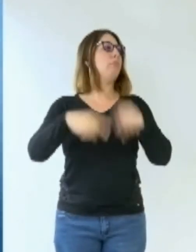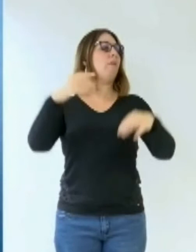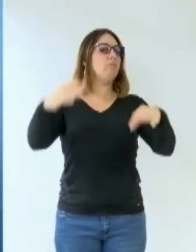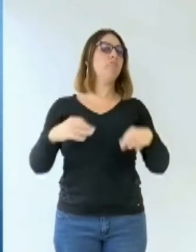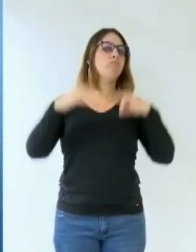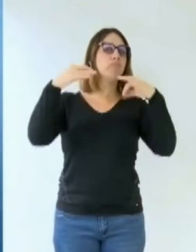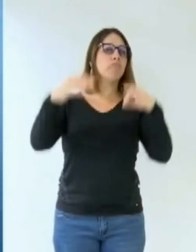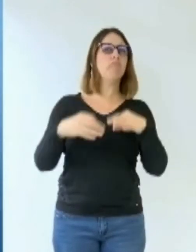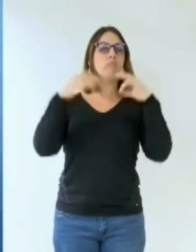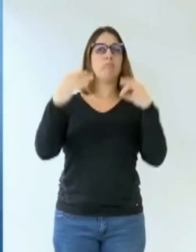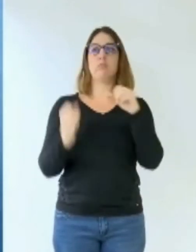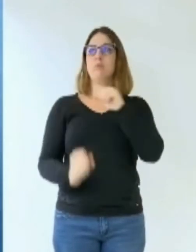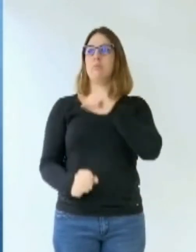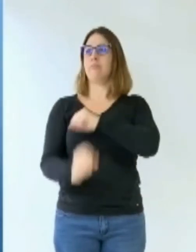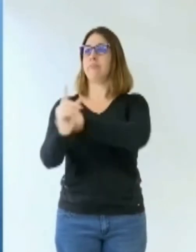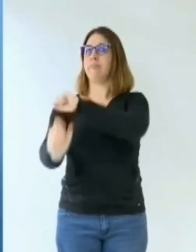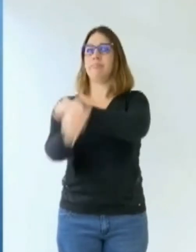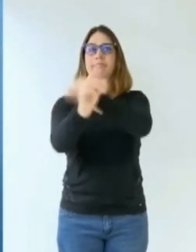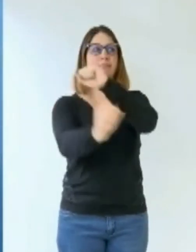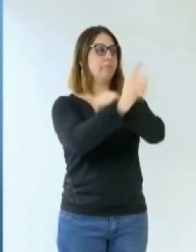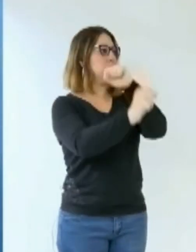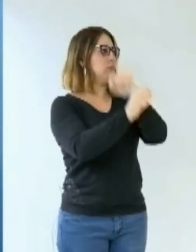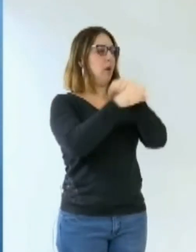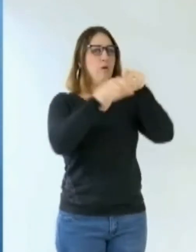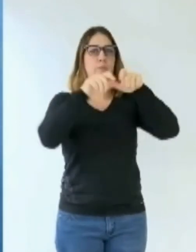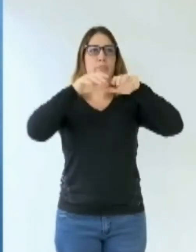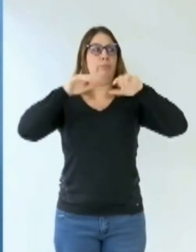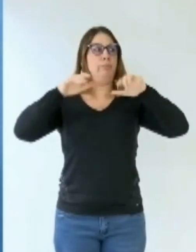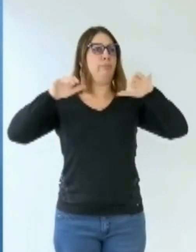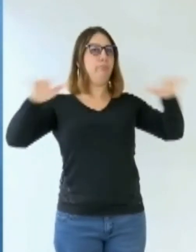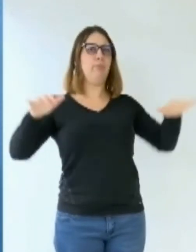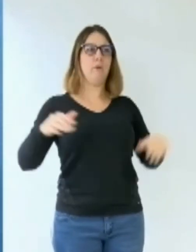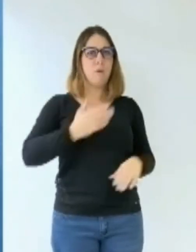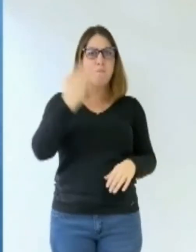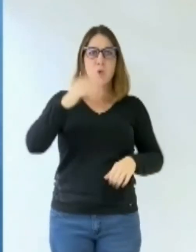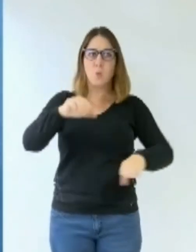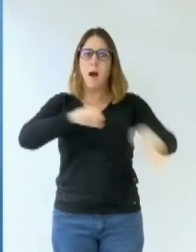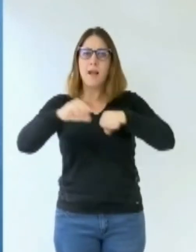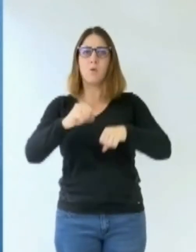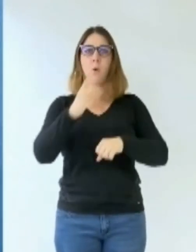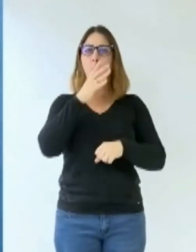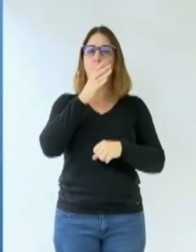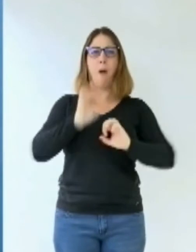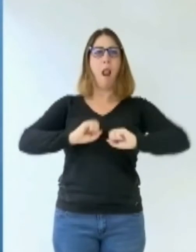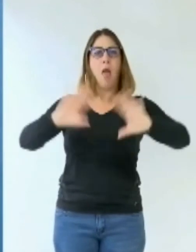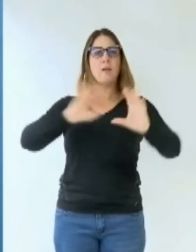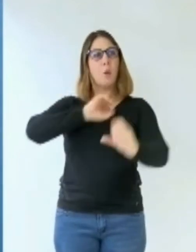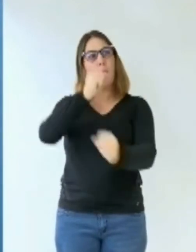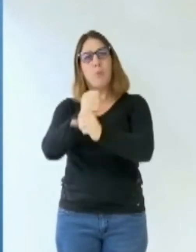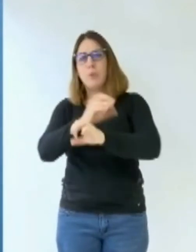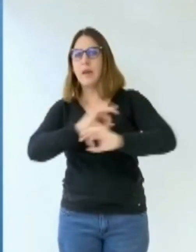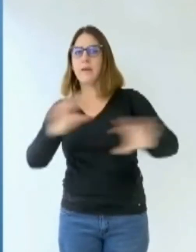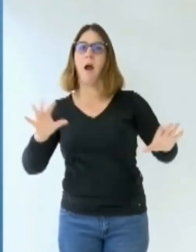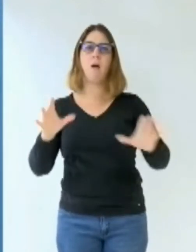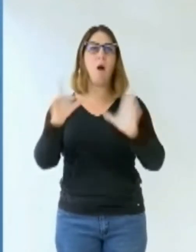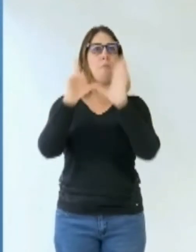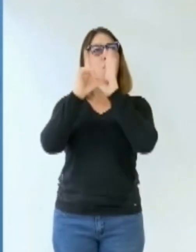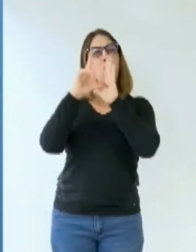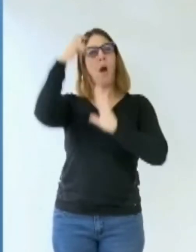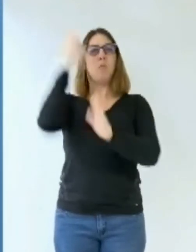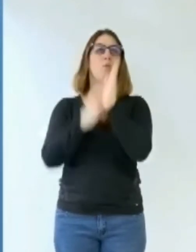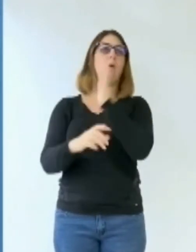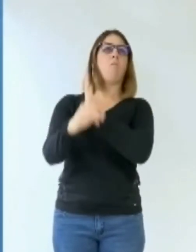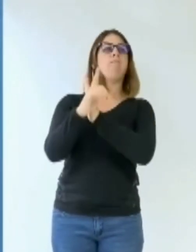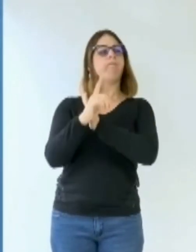qui s'installent dans le paysage grenoblois. Il faut agir et ne pas laisser l'impunité s'installer en lieu et place des lois de la